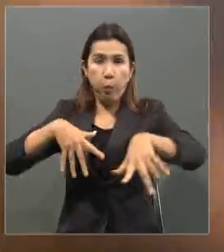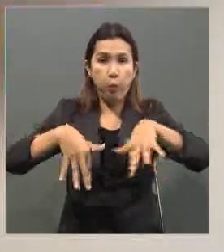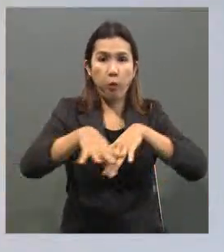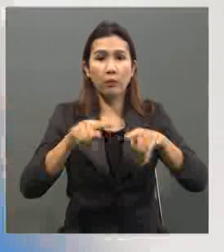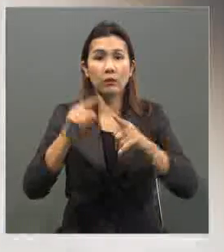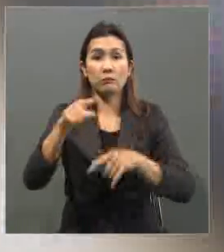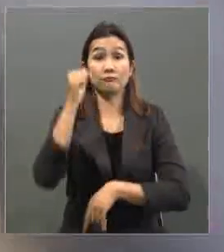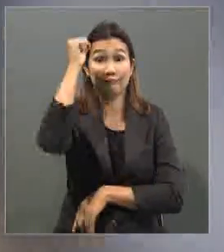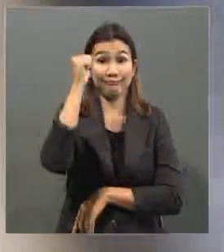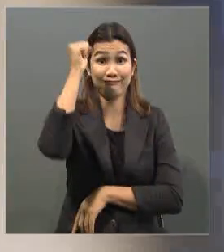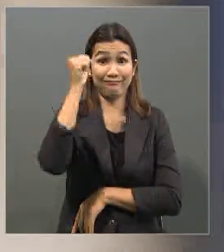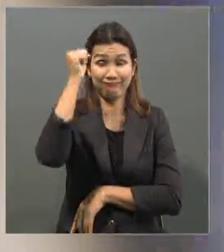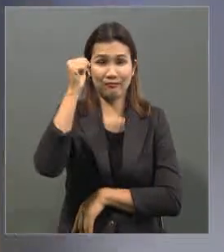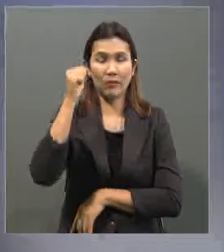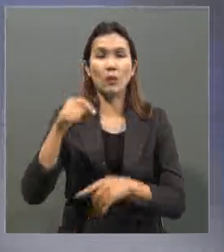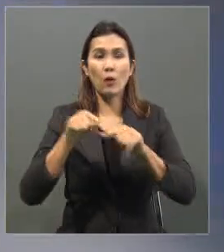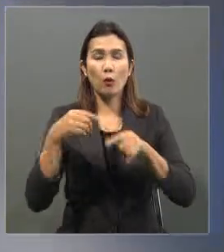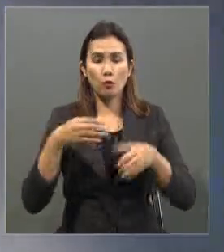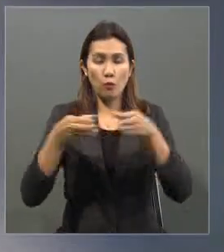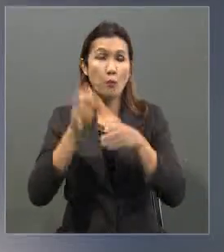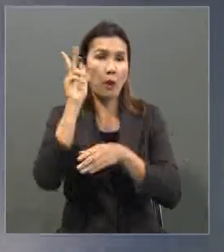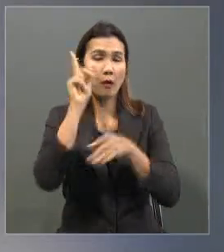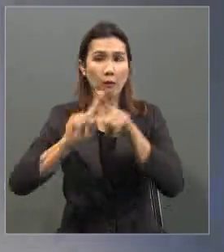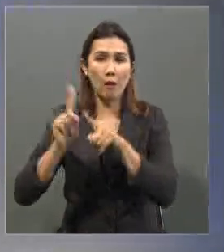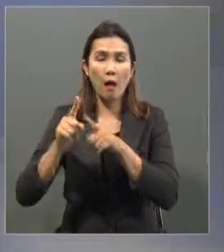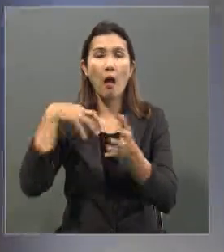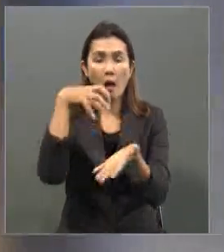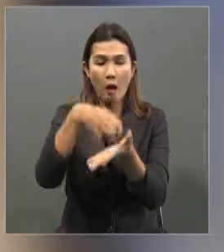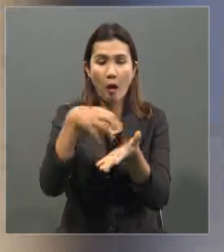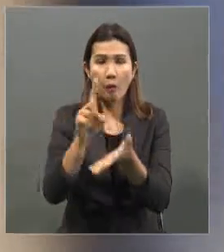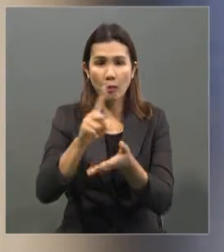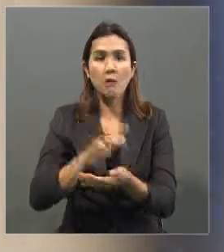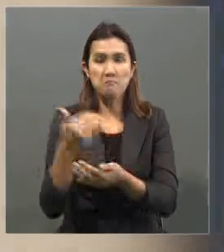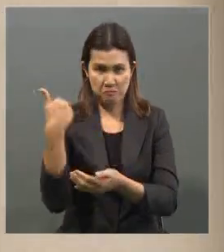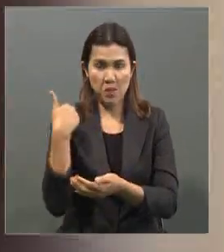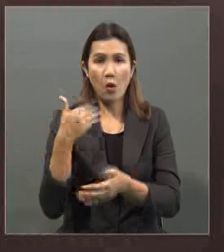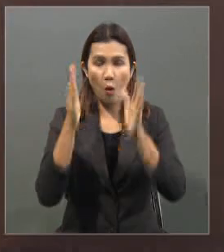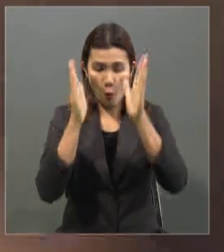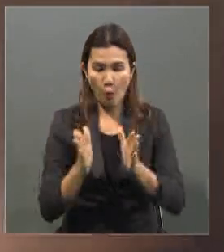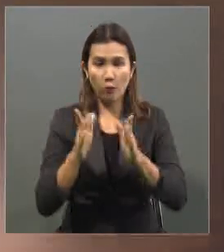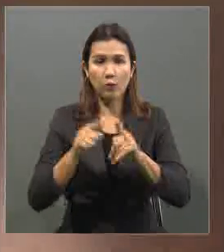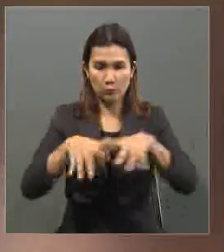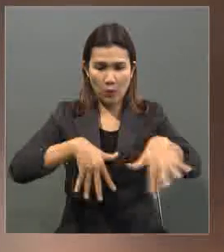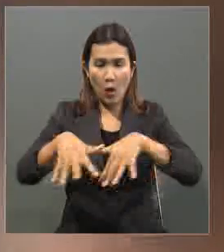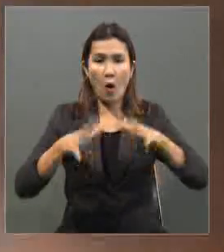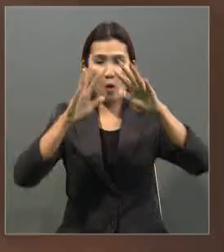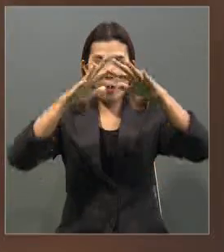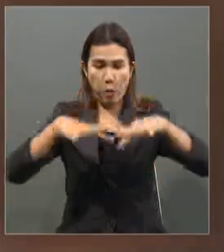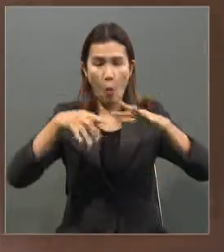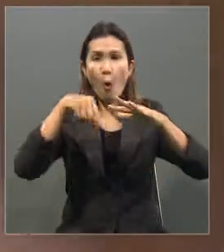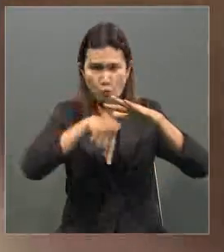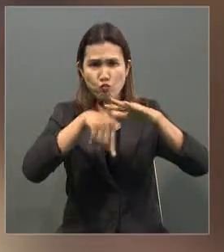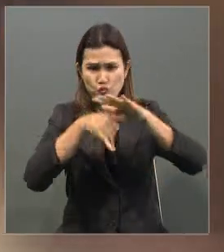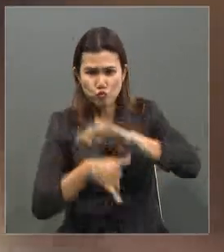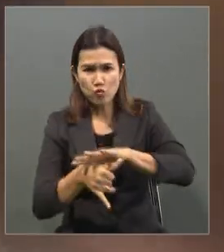รถสาธารณะนะครับสื่อมวลชนรายงานว่ามีประชาชนบางส่วนที่ติดอยู่ใต้ซากหักพังด้วยนะครับอย่าง